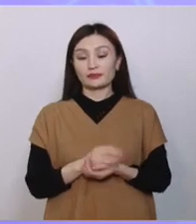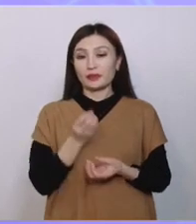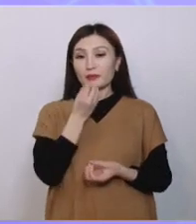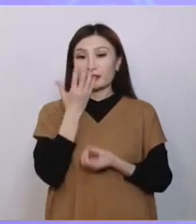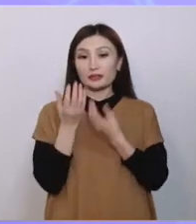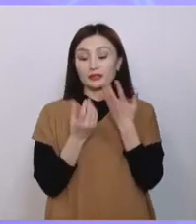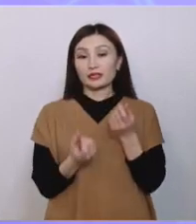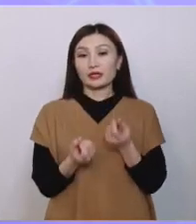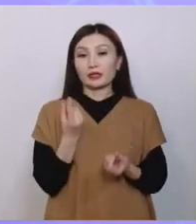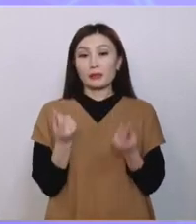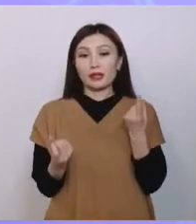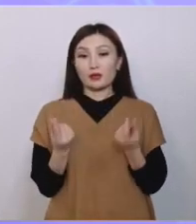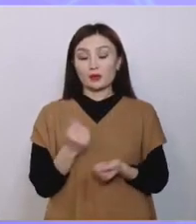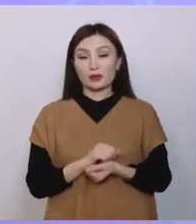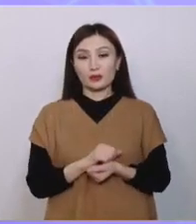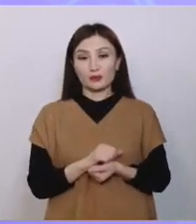Байчечекейлер пайда болду.